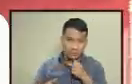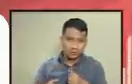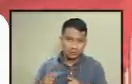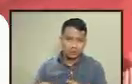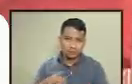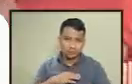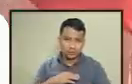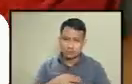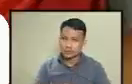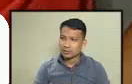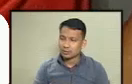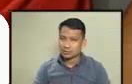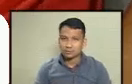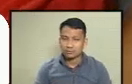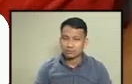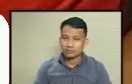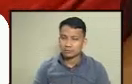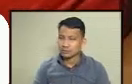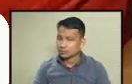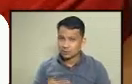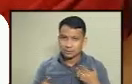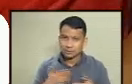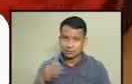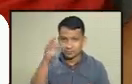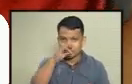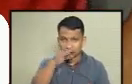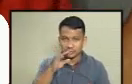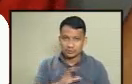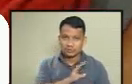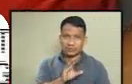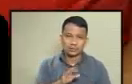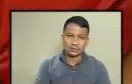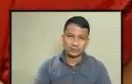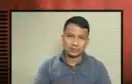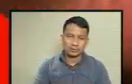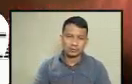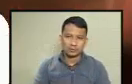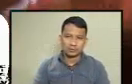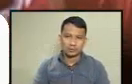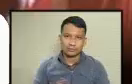kontento. Magiging greedy ako minsan, so I want an All-Filipino championship. So, minsan lang maging greedy.